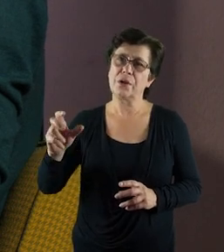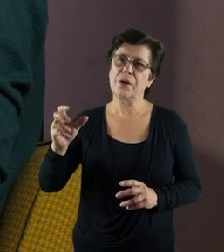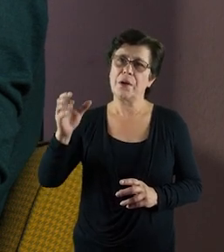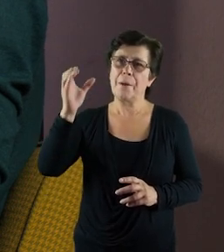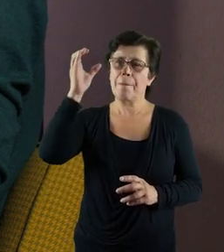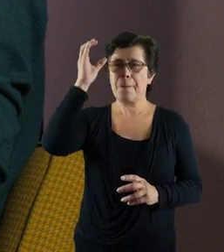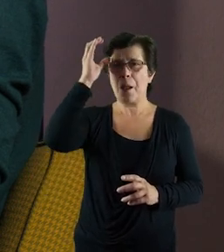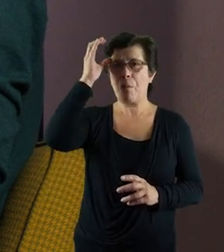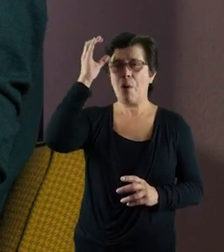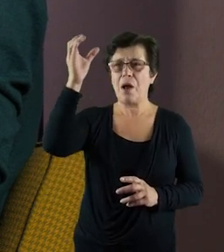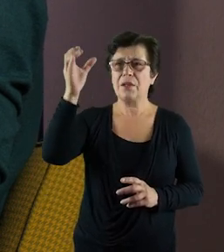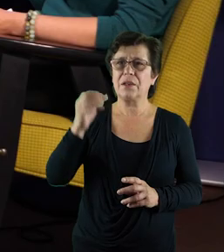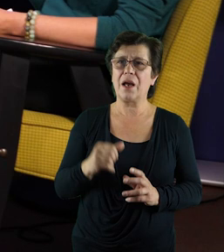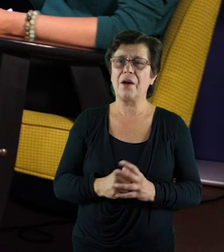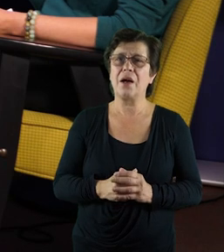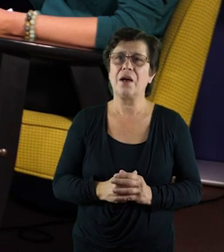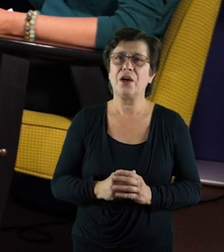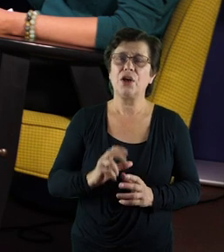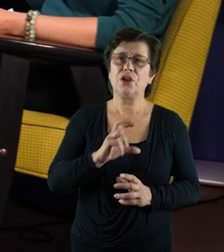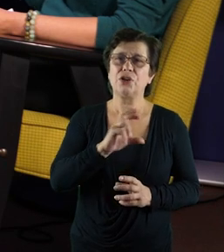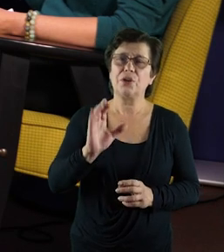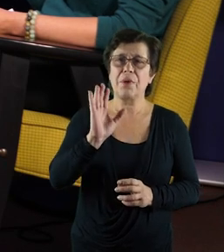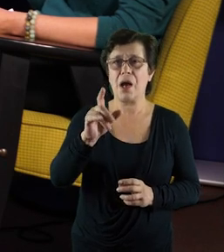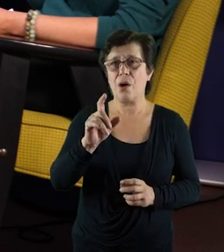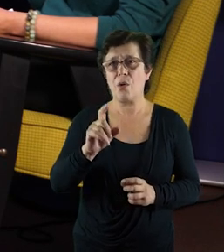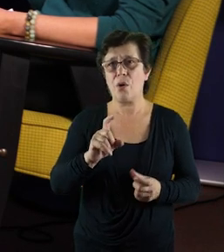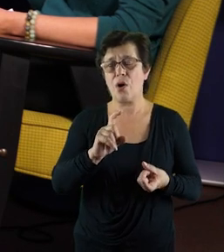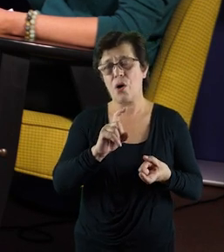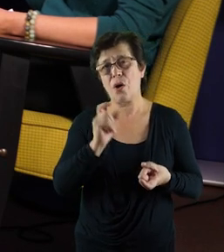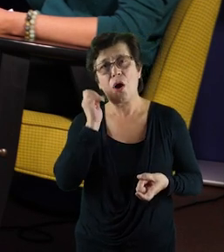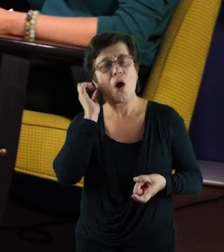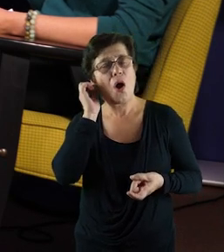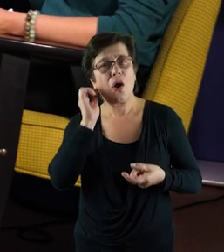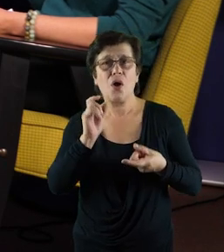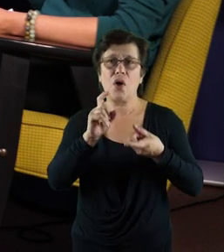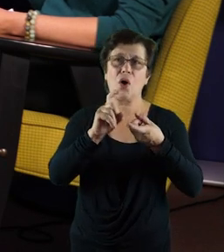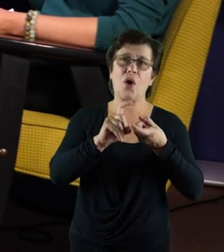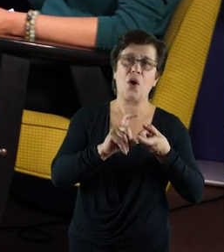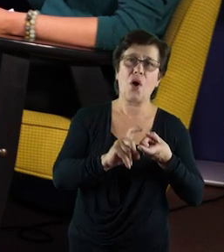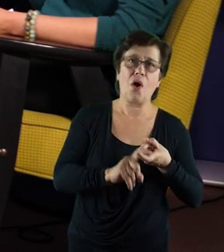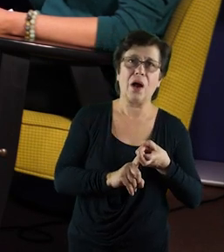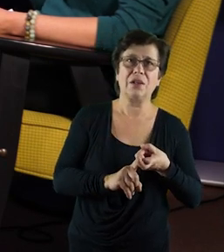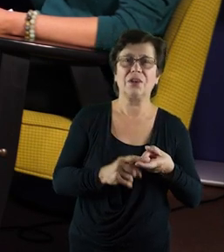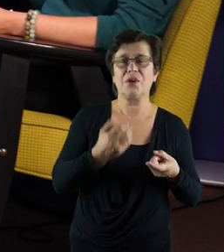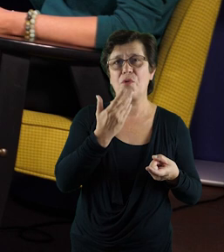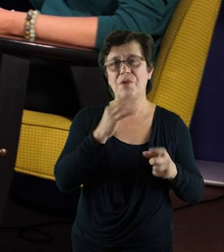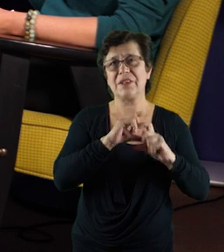po głowie erotyki Przybosia. Bo cały czas mówimy o nim w kontekście takiego